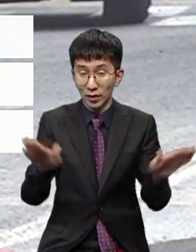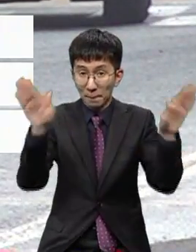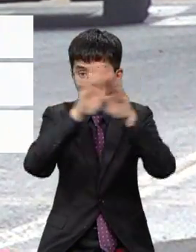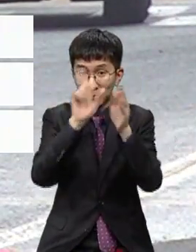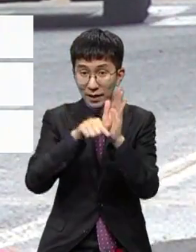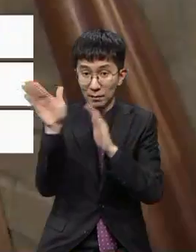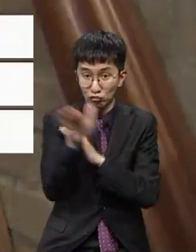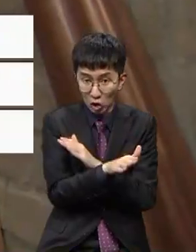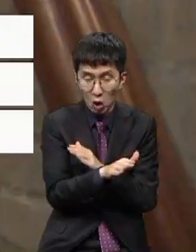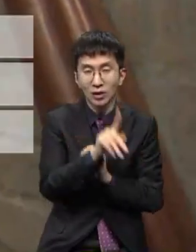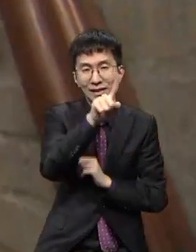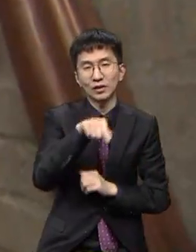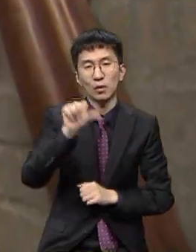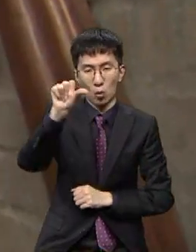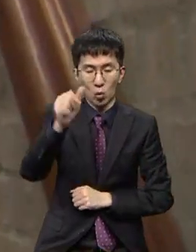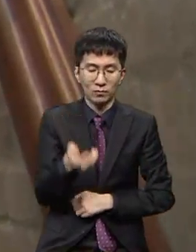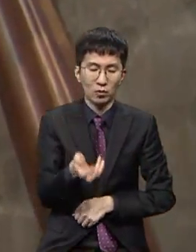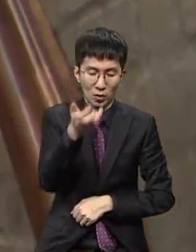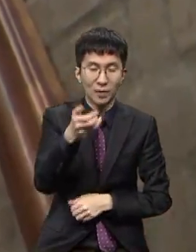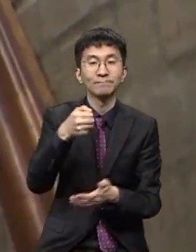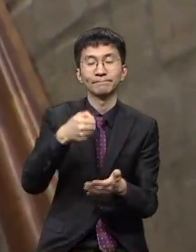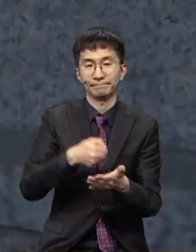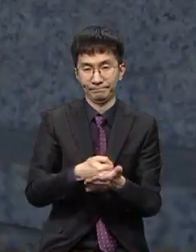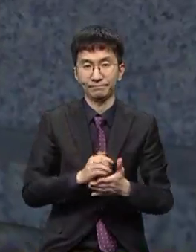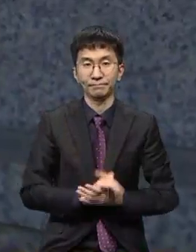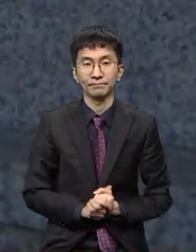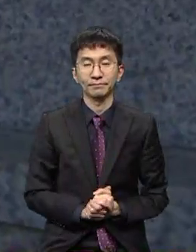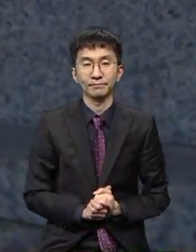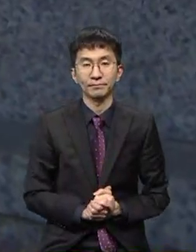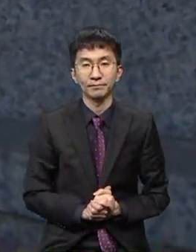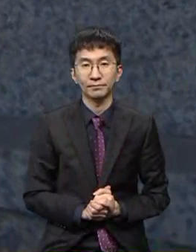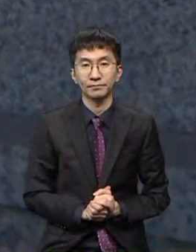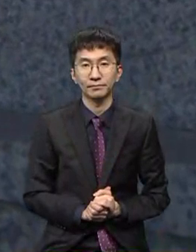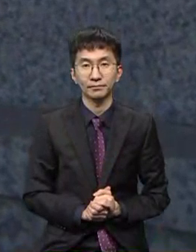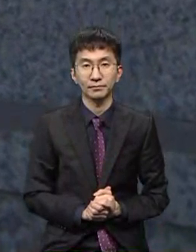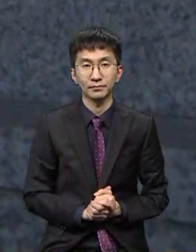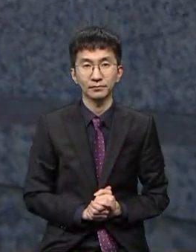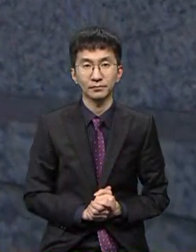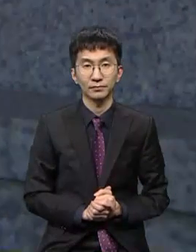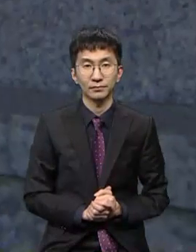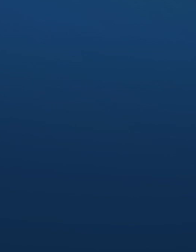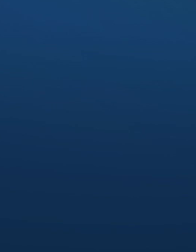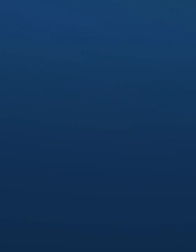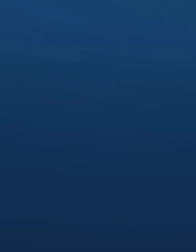사회적 거리 두기 1.5단계에 들어갑니다. SBS 정준호입니다.